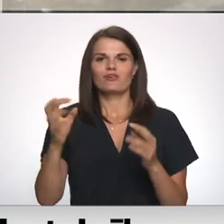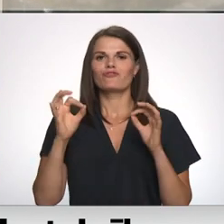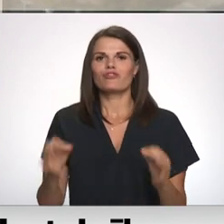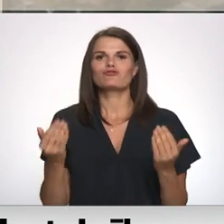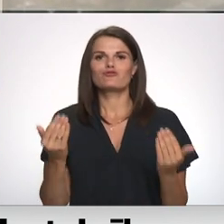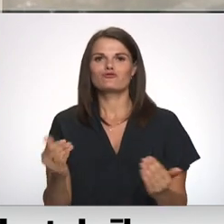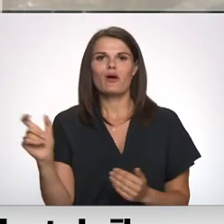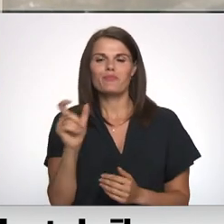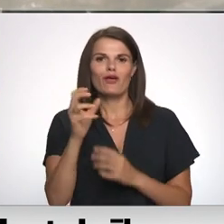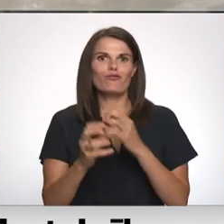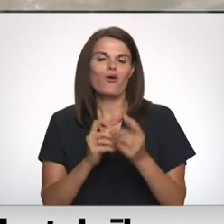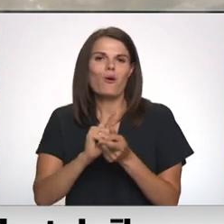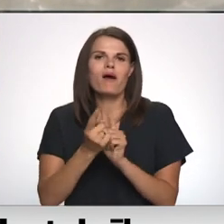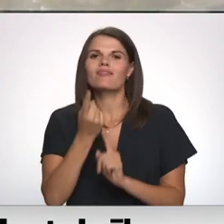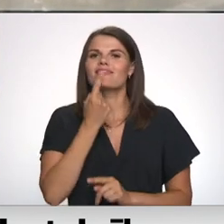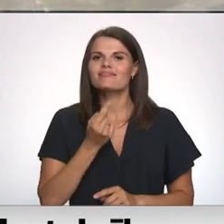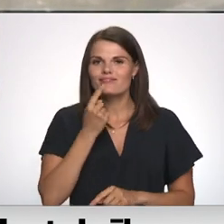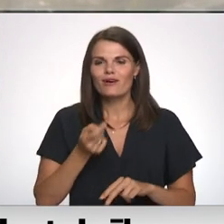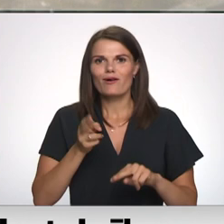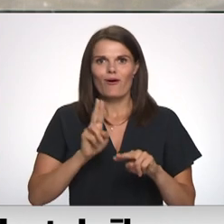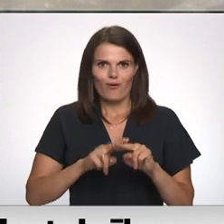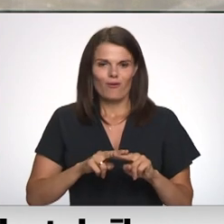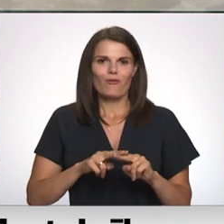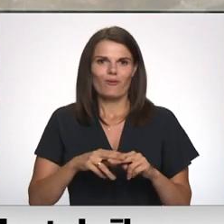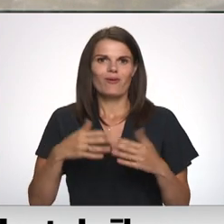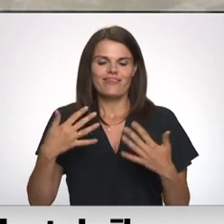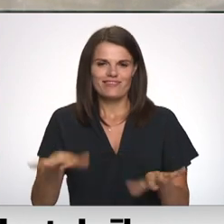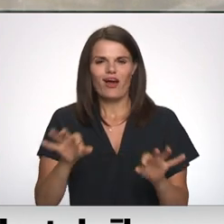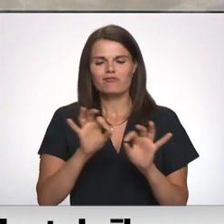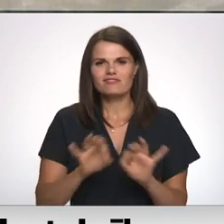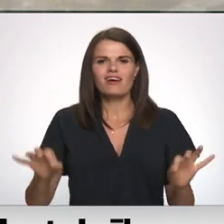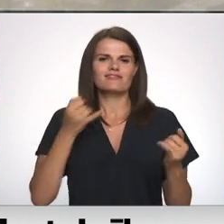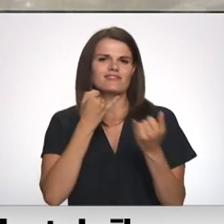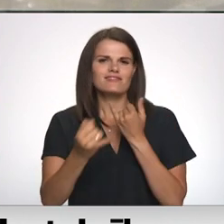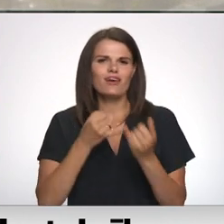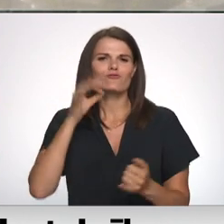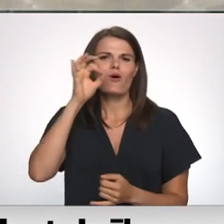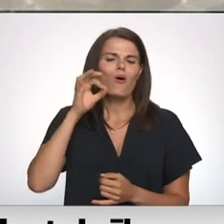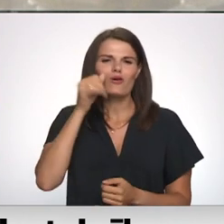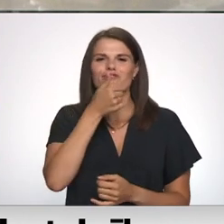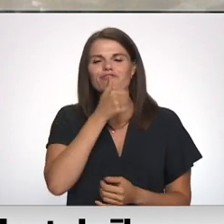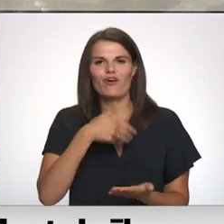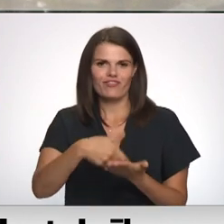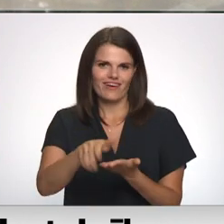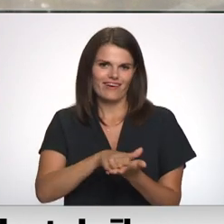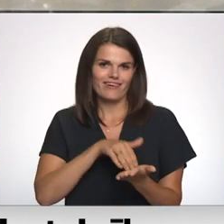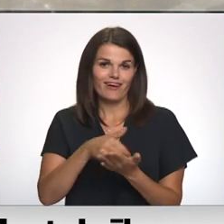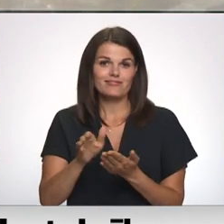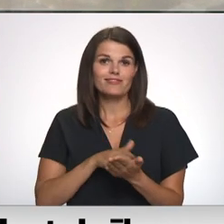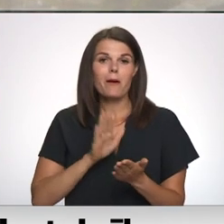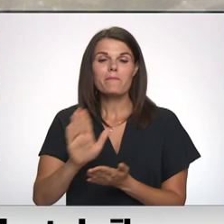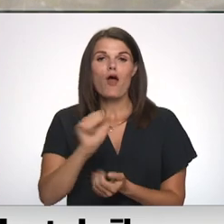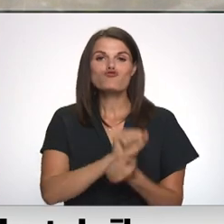šobrīd tomāti sāk ne tikai sārtoties, bet nobriest dzeltenās, oranžās un violetās nokrāsās. Pie